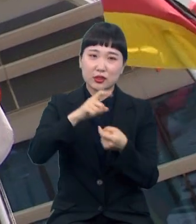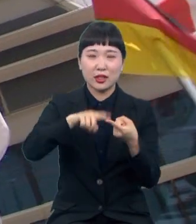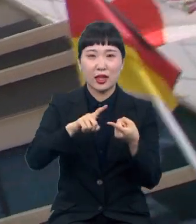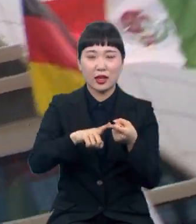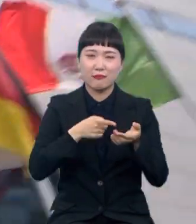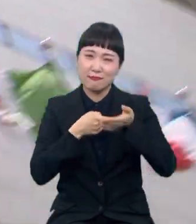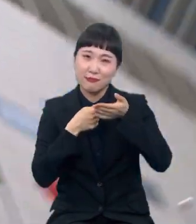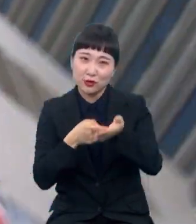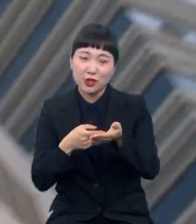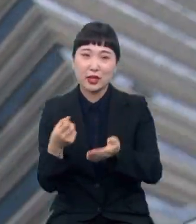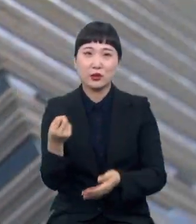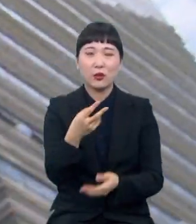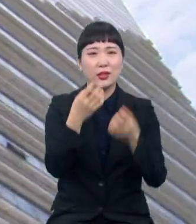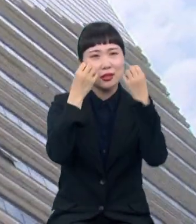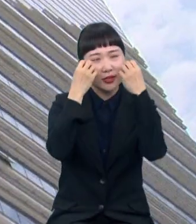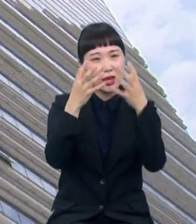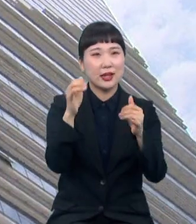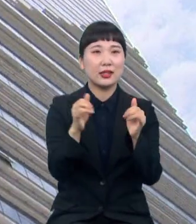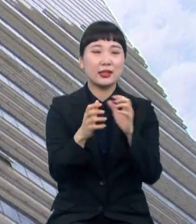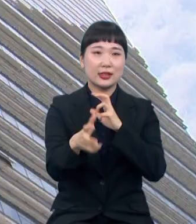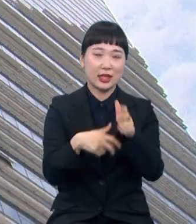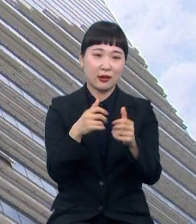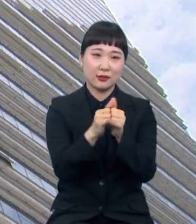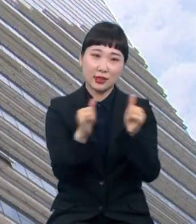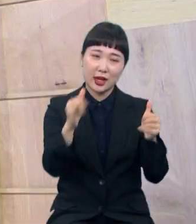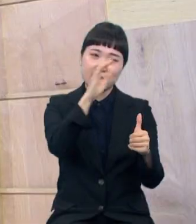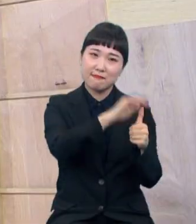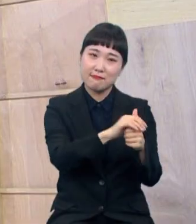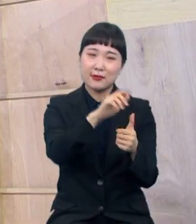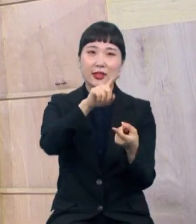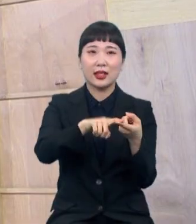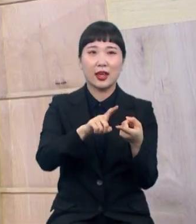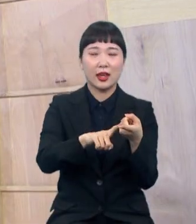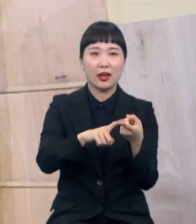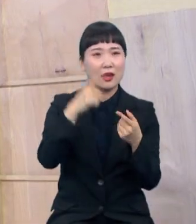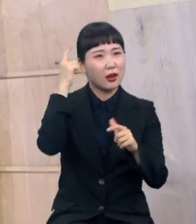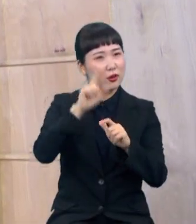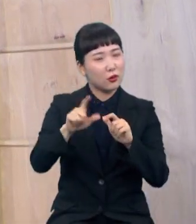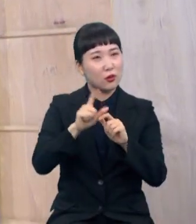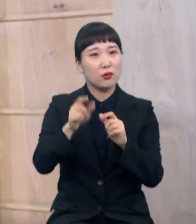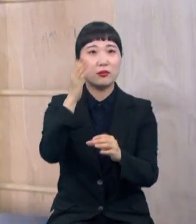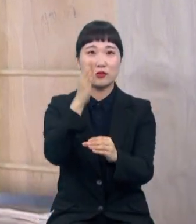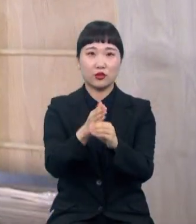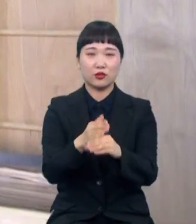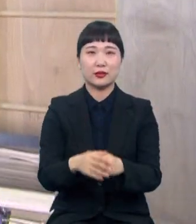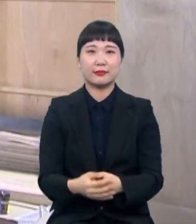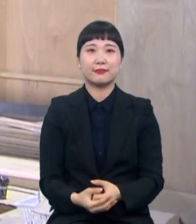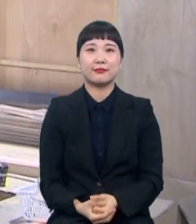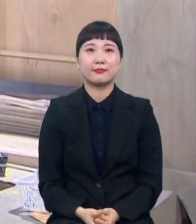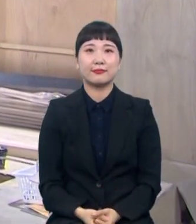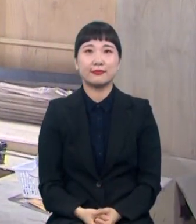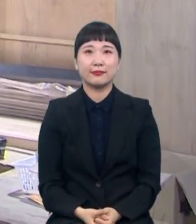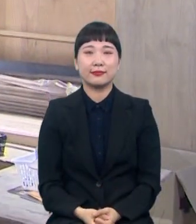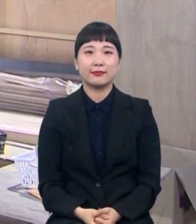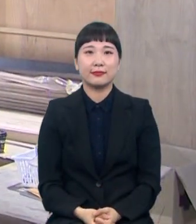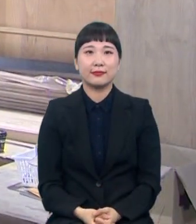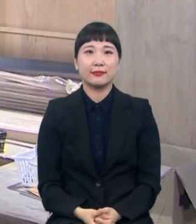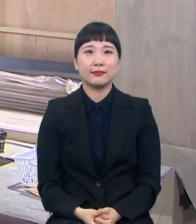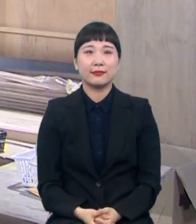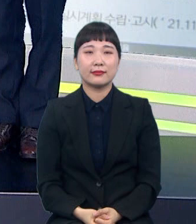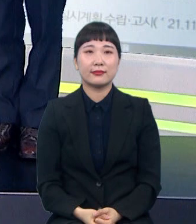추진하되 새로운 사업자 선정도 염두에 두고 대책을 논의하고 있습니다. BTV 뉴스